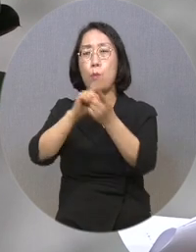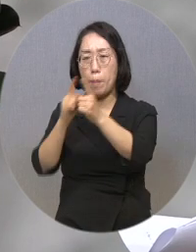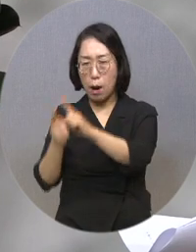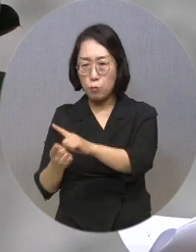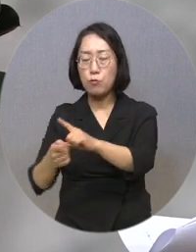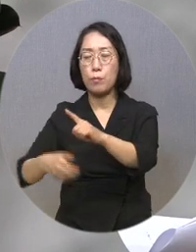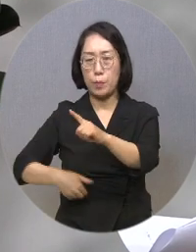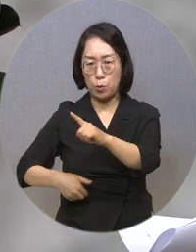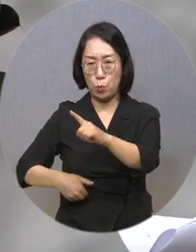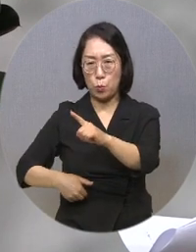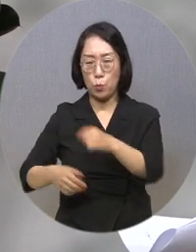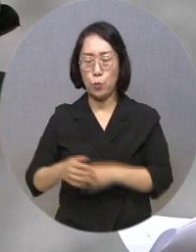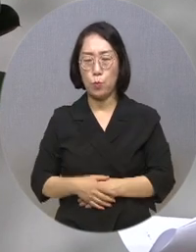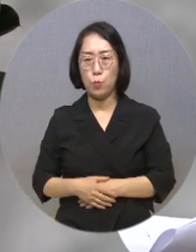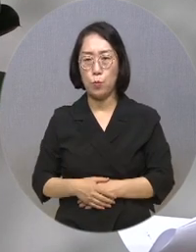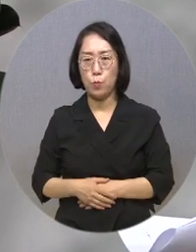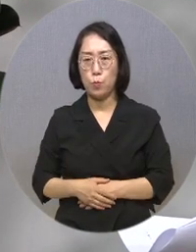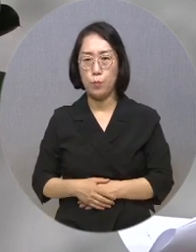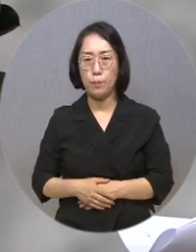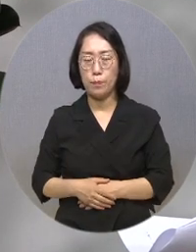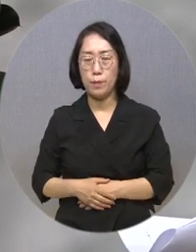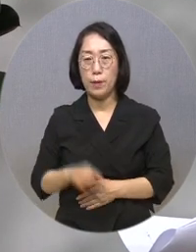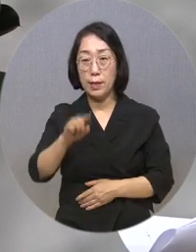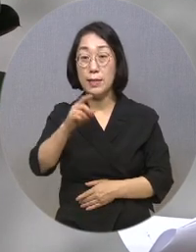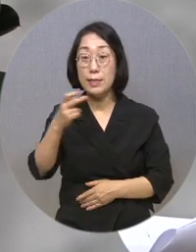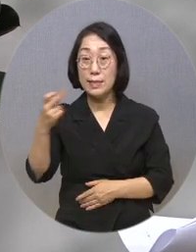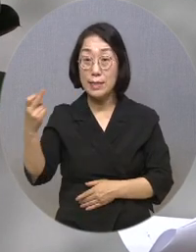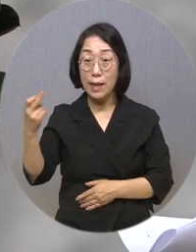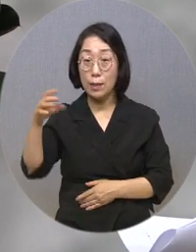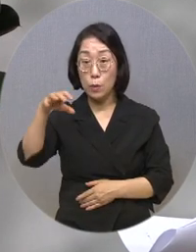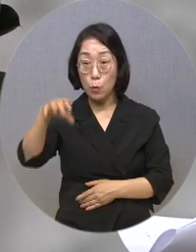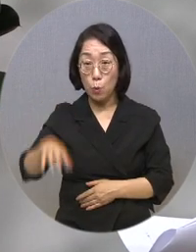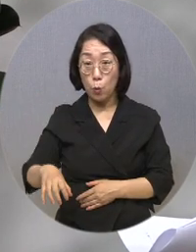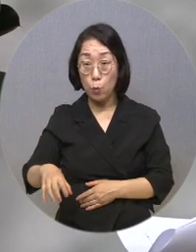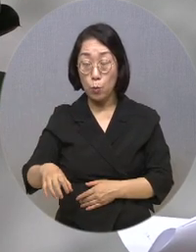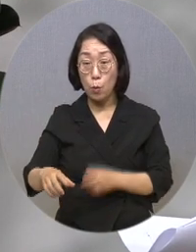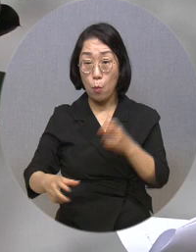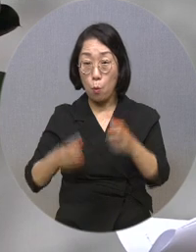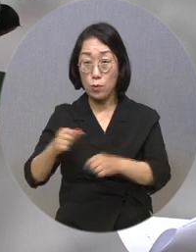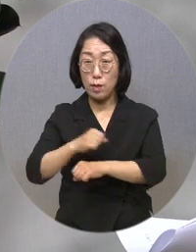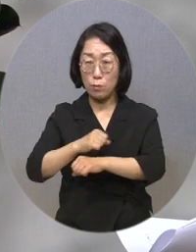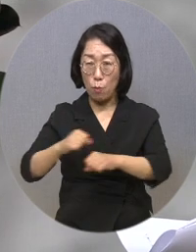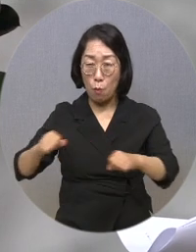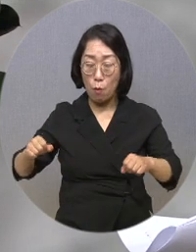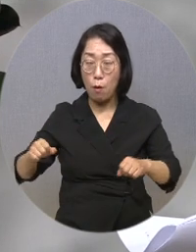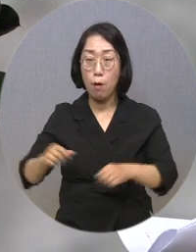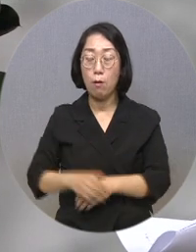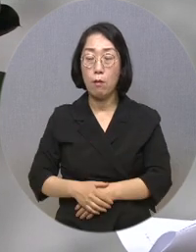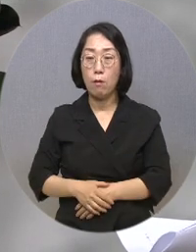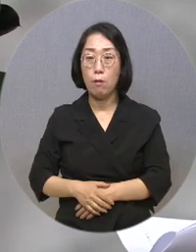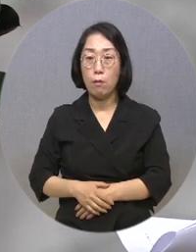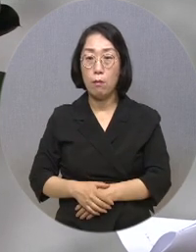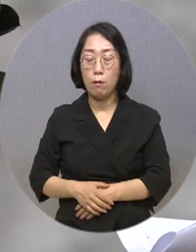그 선례들은 많습니다. 특히 이제 일산 테크노밸리가 26만 평인데 거기에 3만